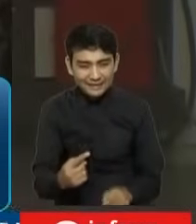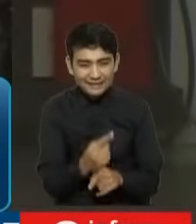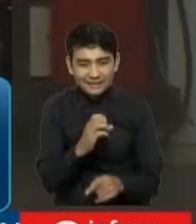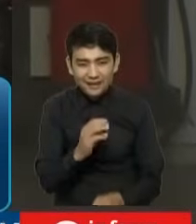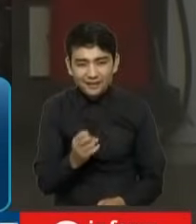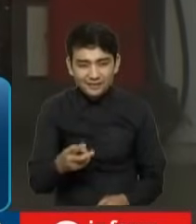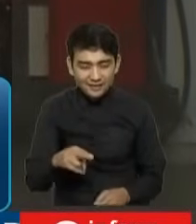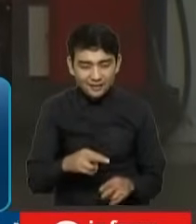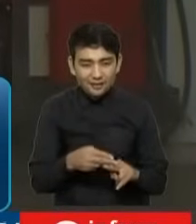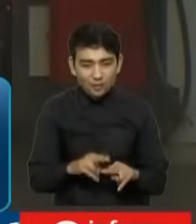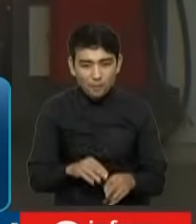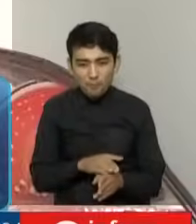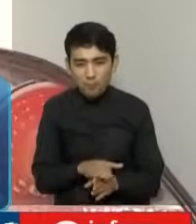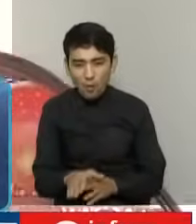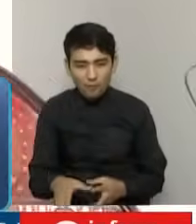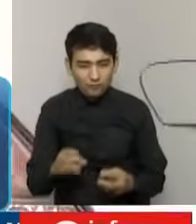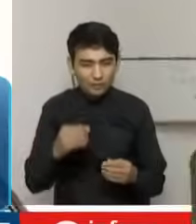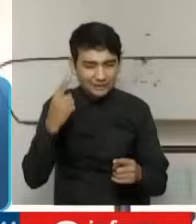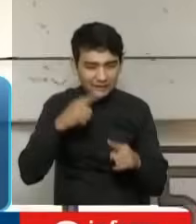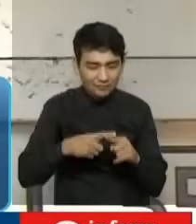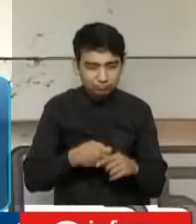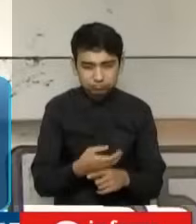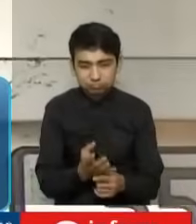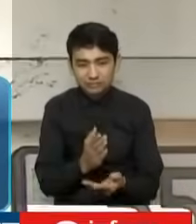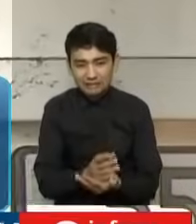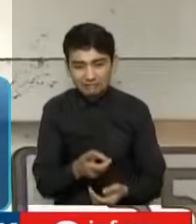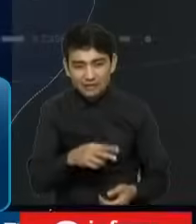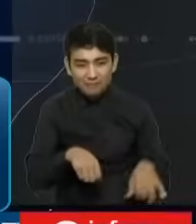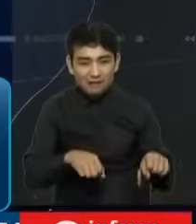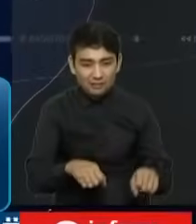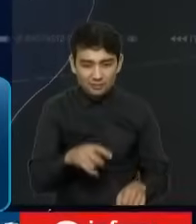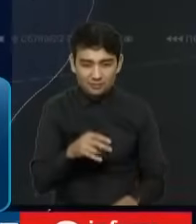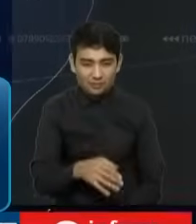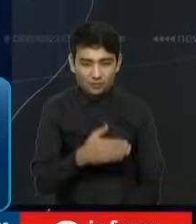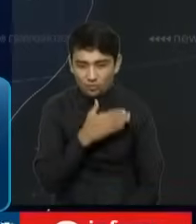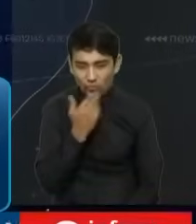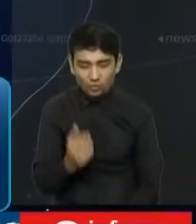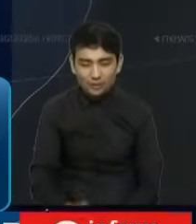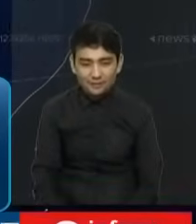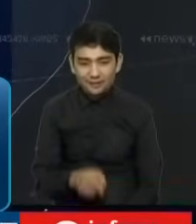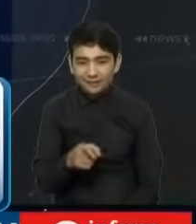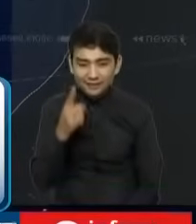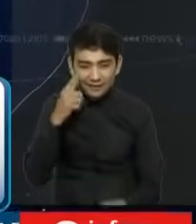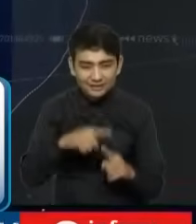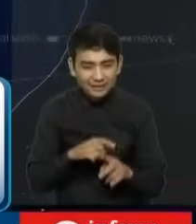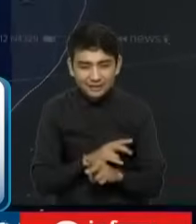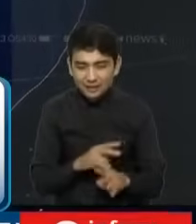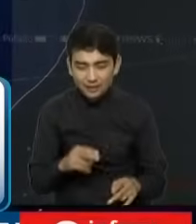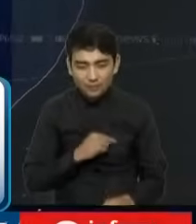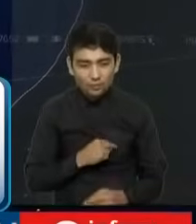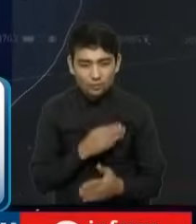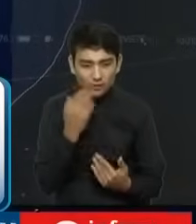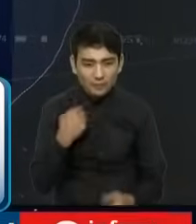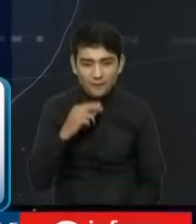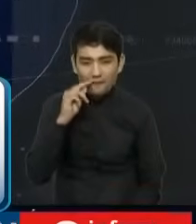станции, которая полностью была бы оборудована для техосмотра мотоциклов. Так вот эта техника нигде не работает. Мы в этом